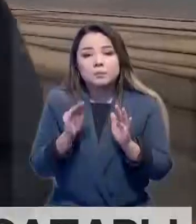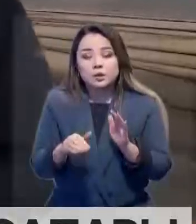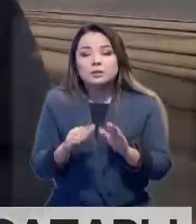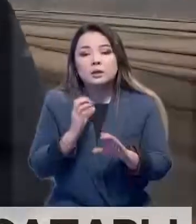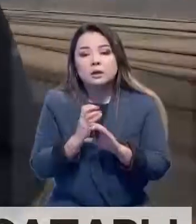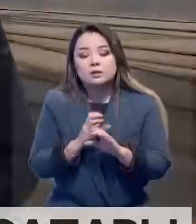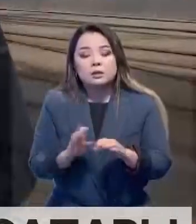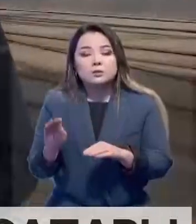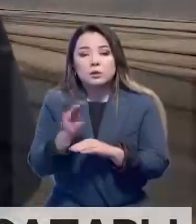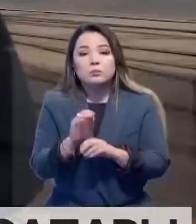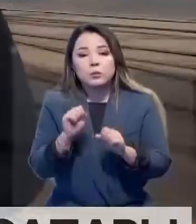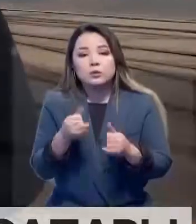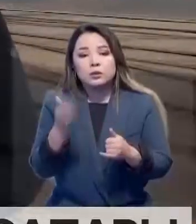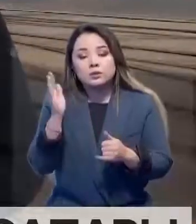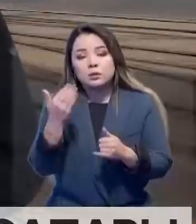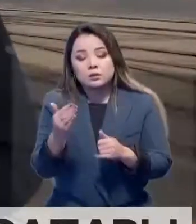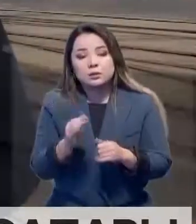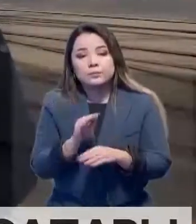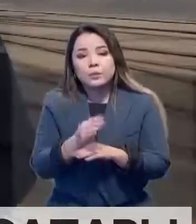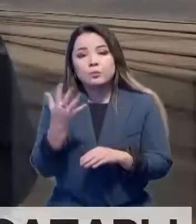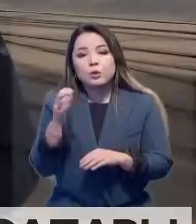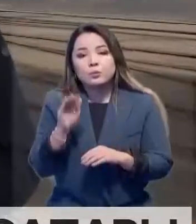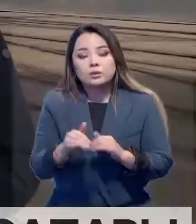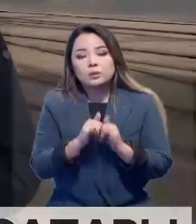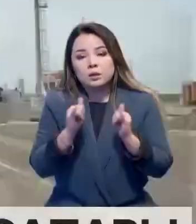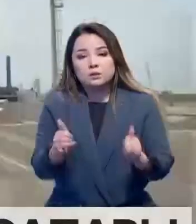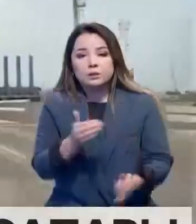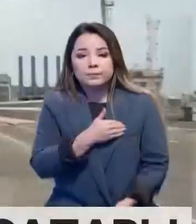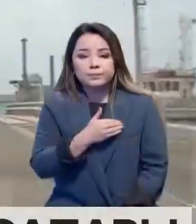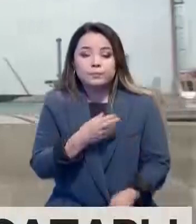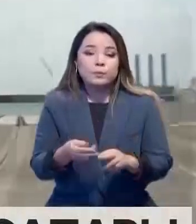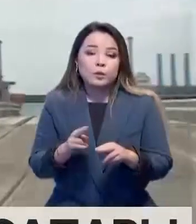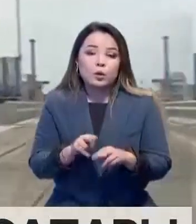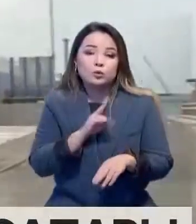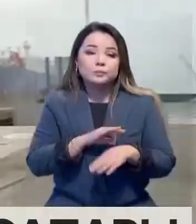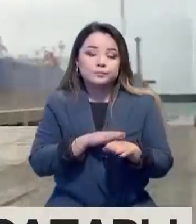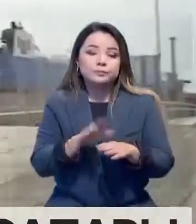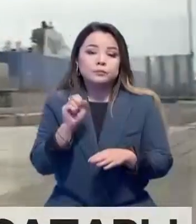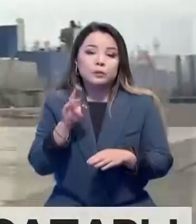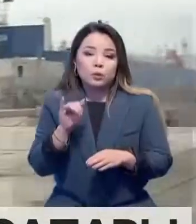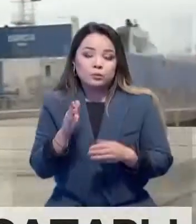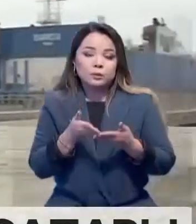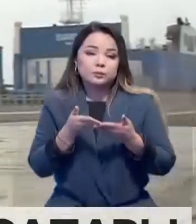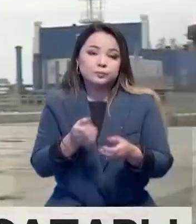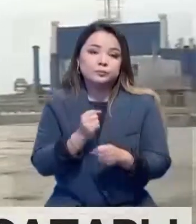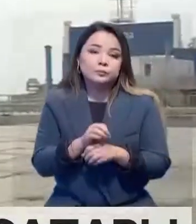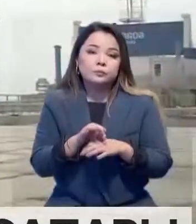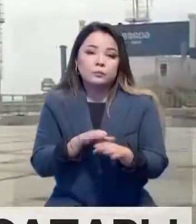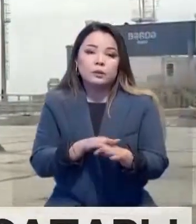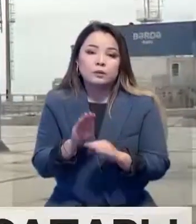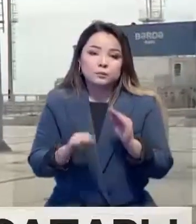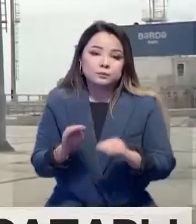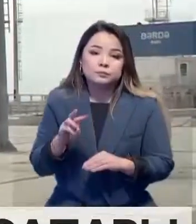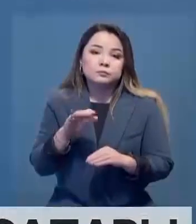контейнер сиятын болса, алдағы уақытта олардың қатарын 500 мыңға жеткізбек. Дәл осындай жұмыстар қазір Ақтау және Құрық порттарында да жүргізіліп жатыр. Жалпы